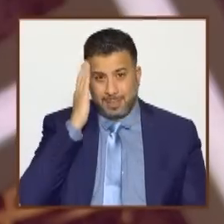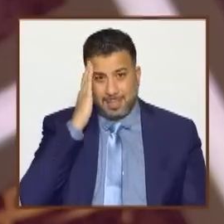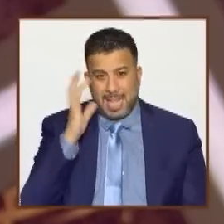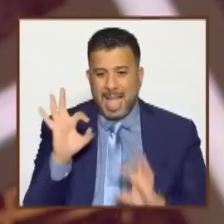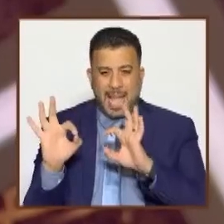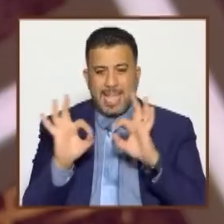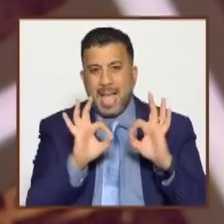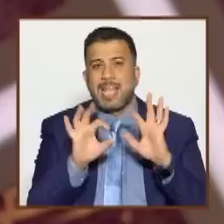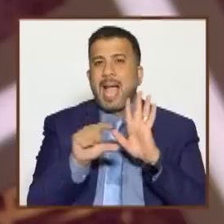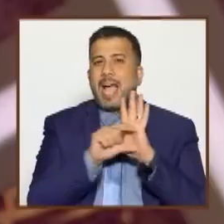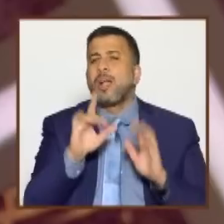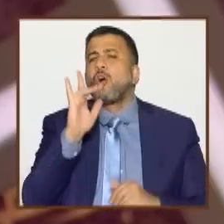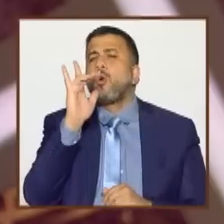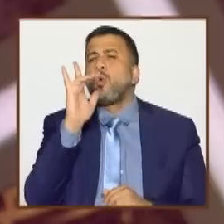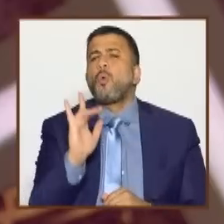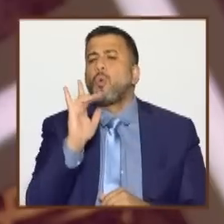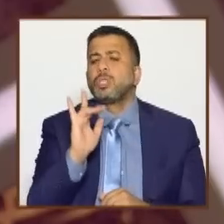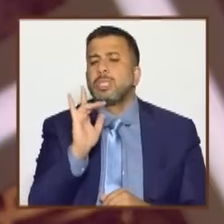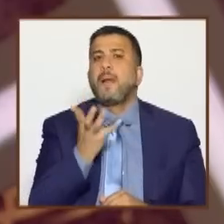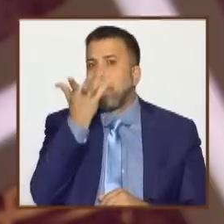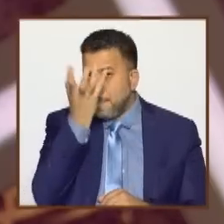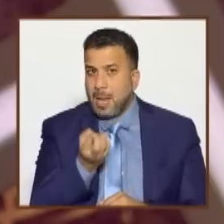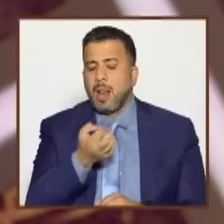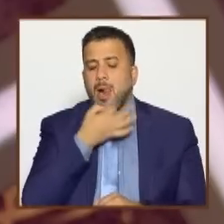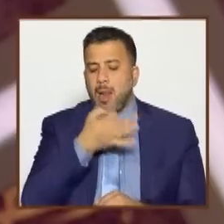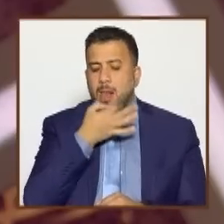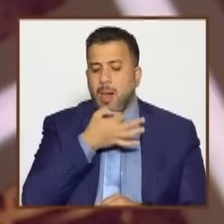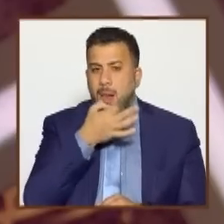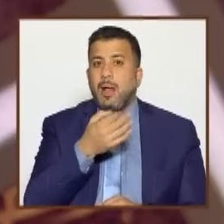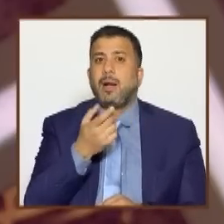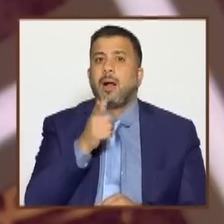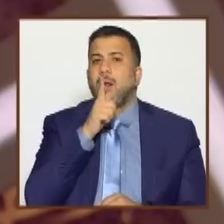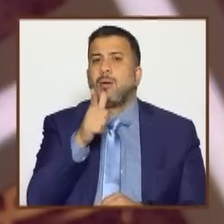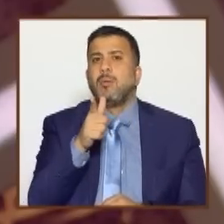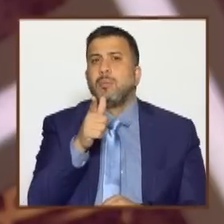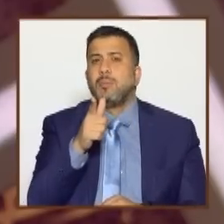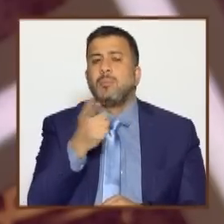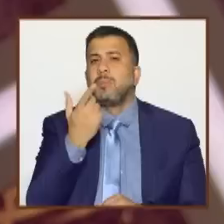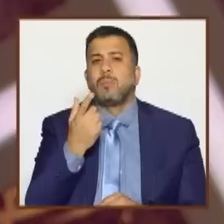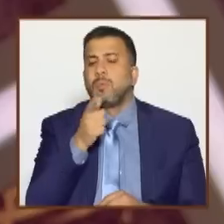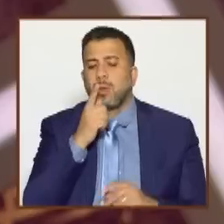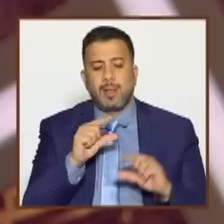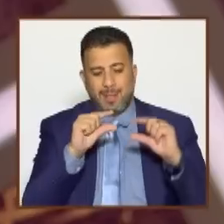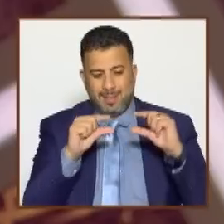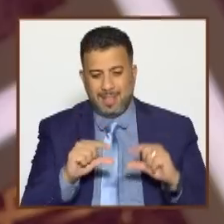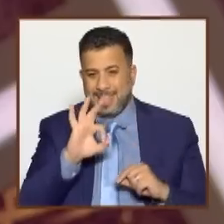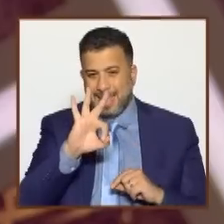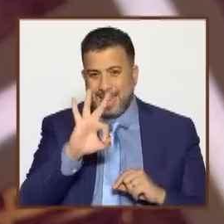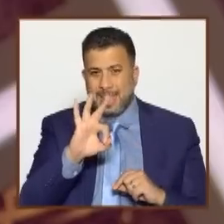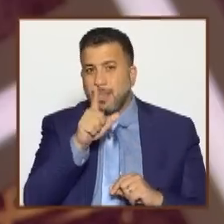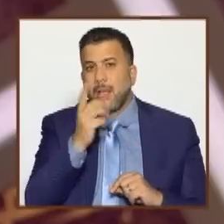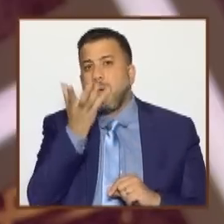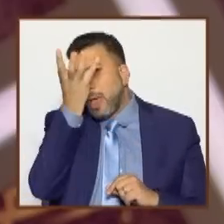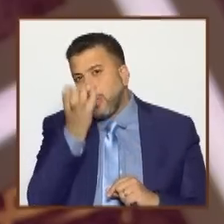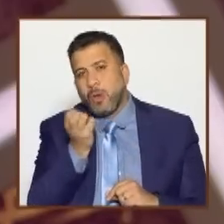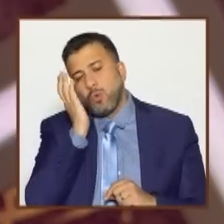ذلك آية الكرسي تقرأ في الليل. وأما بالنسبة للمعوذات فهذه من أذكار النوم، فإذا جاء